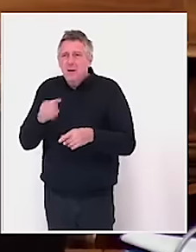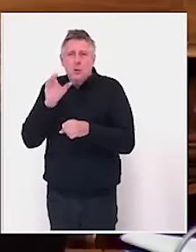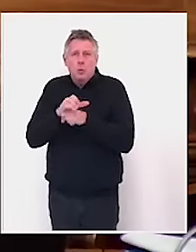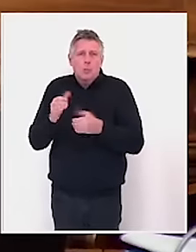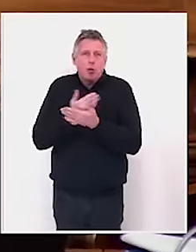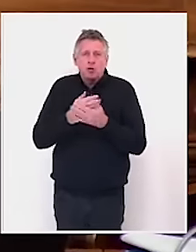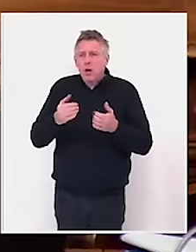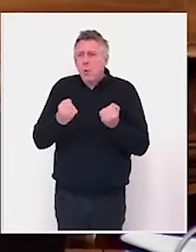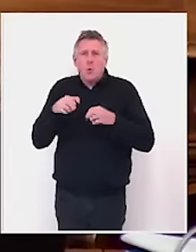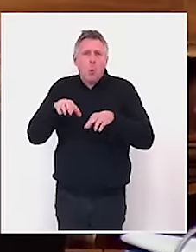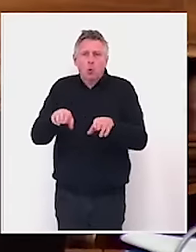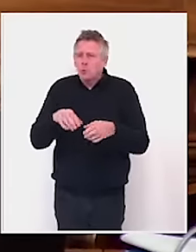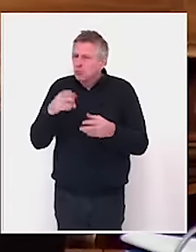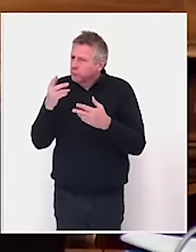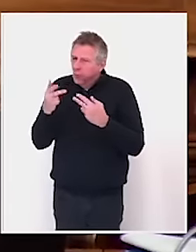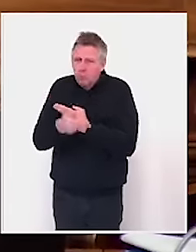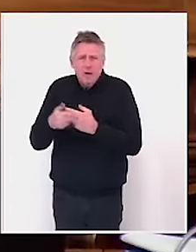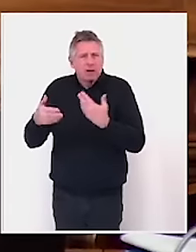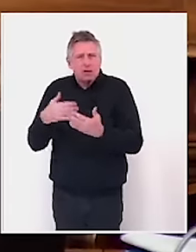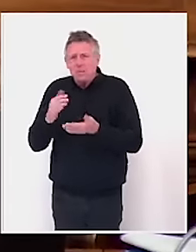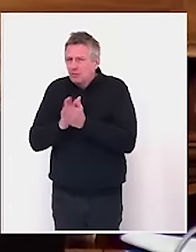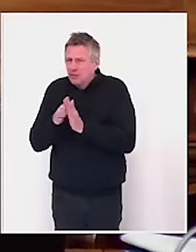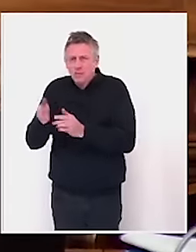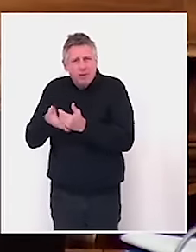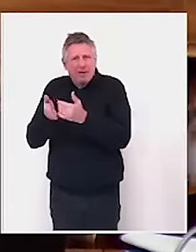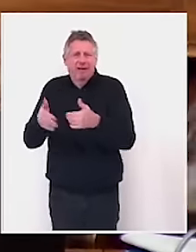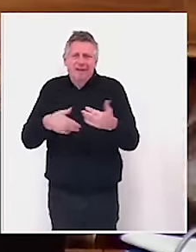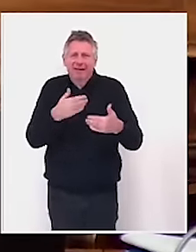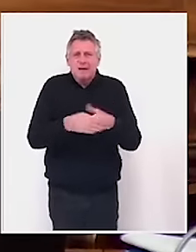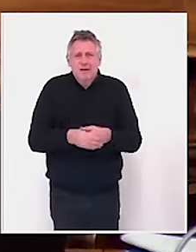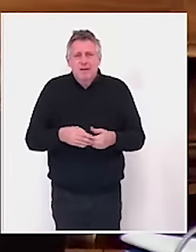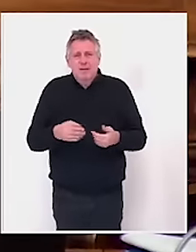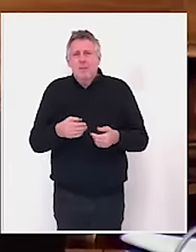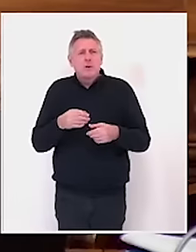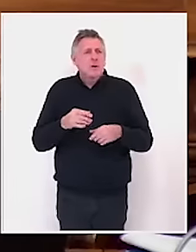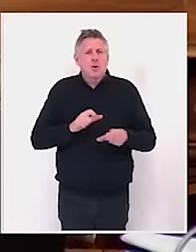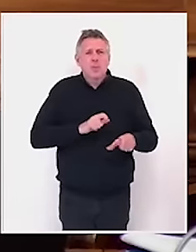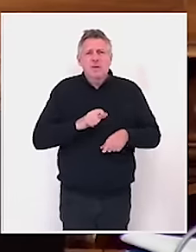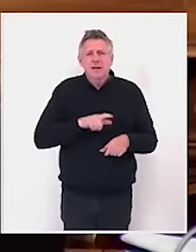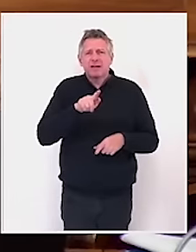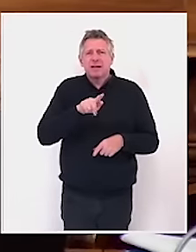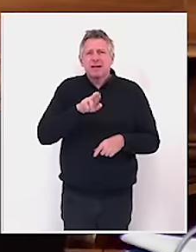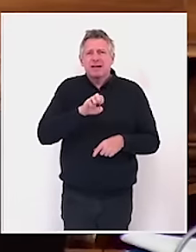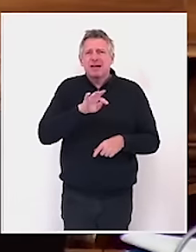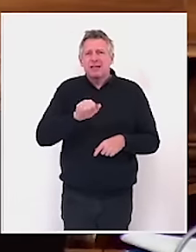Et donc il y a une certaine radicalité de l'écologie qui est nécessaire aujourd'hui. Et d'ailleurs, votre copine Greta Thunberg, monsieur